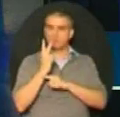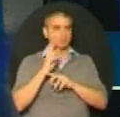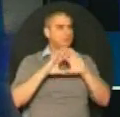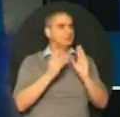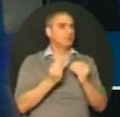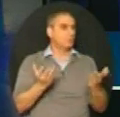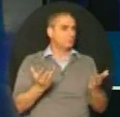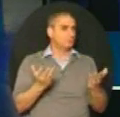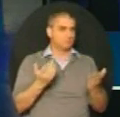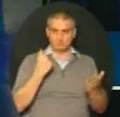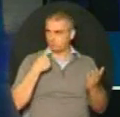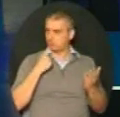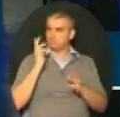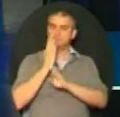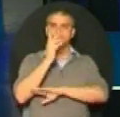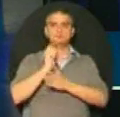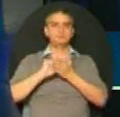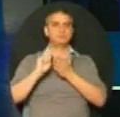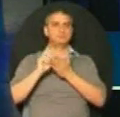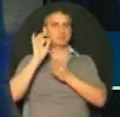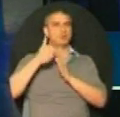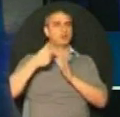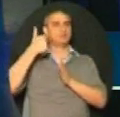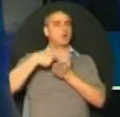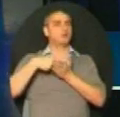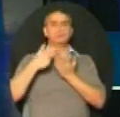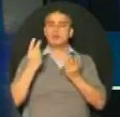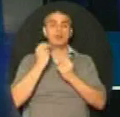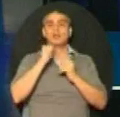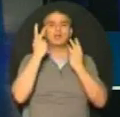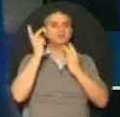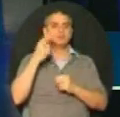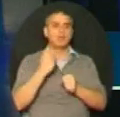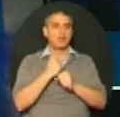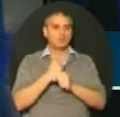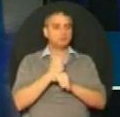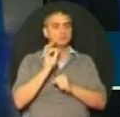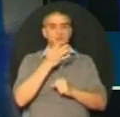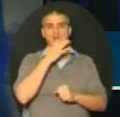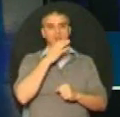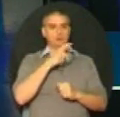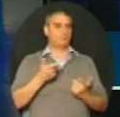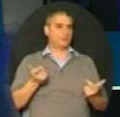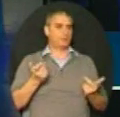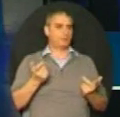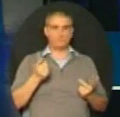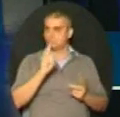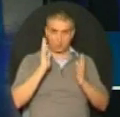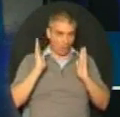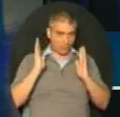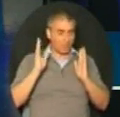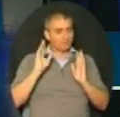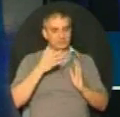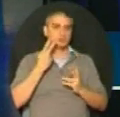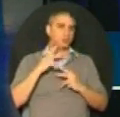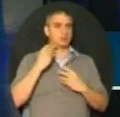סיכום, אנחנו עולים ללשכת שר האוצר, הדבר הכי חשוב שהוא צריך לעשות כדי לשפר את המעמד שלו. הוא לא נורא, אבל הוא